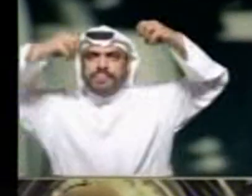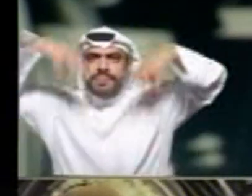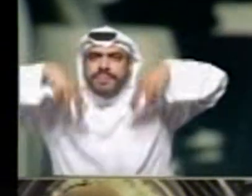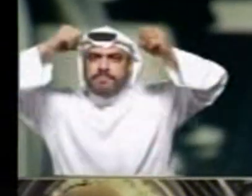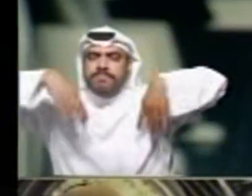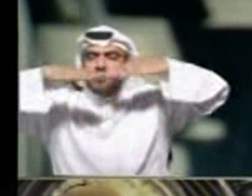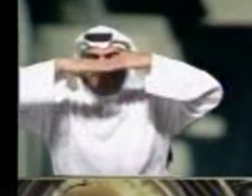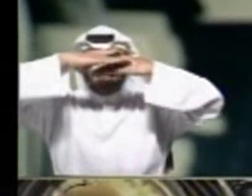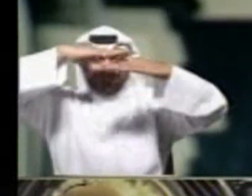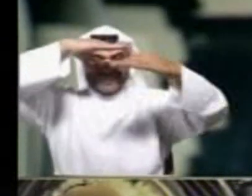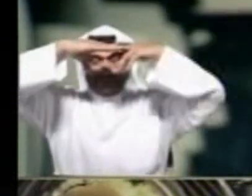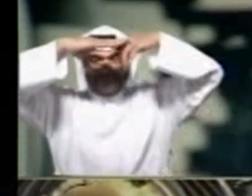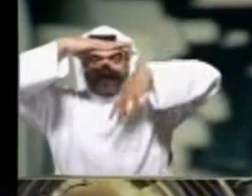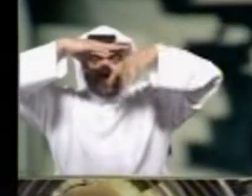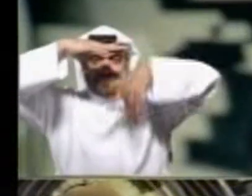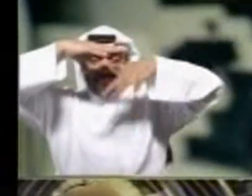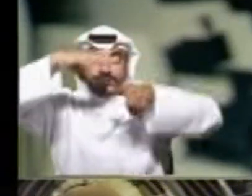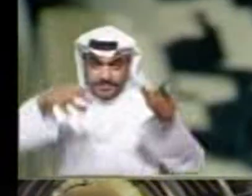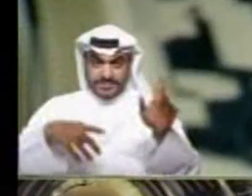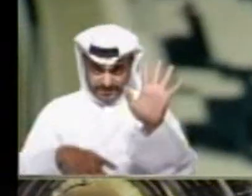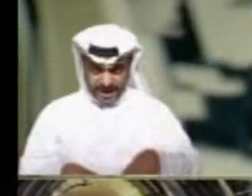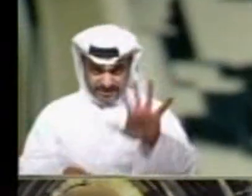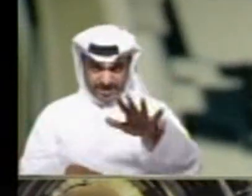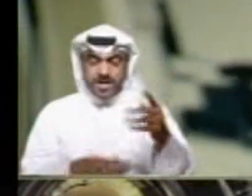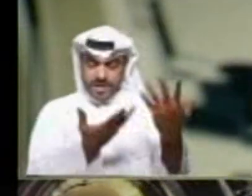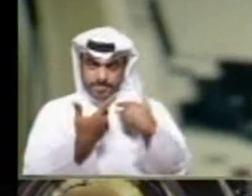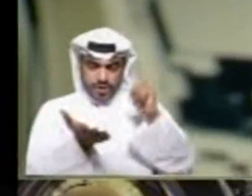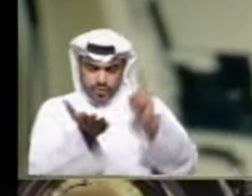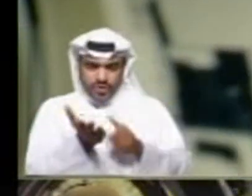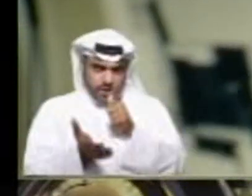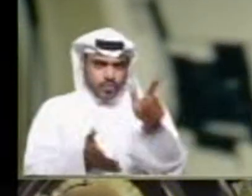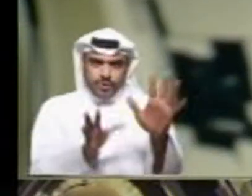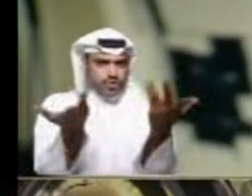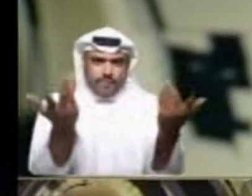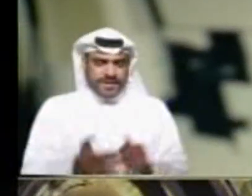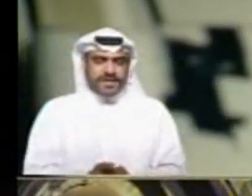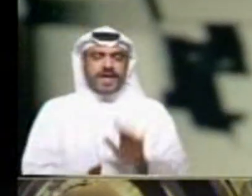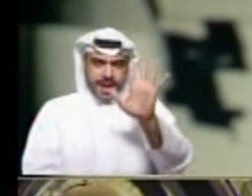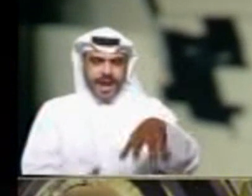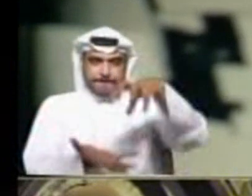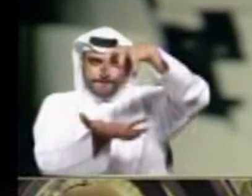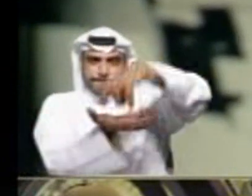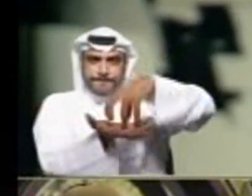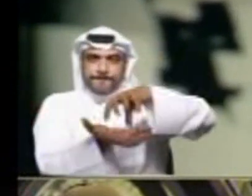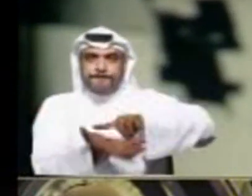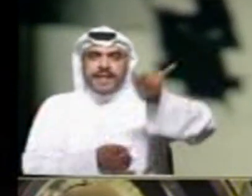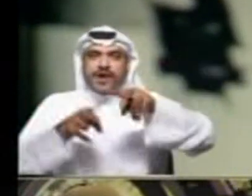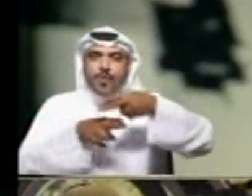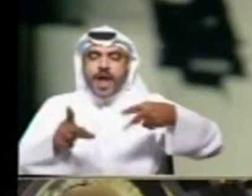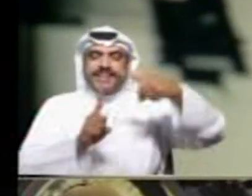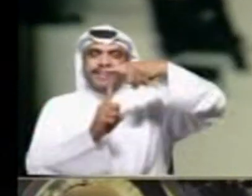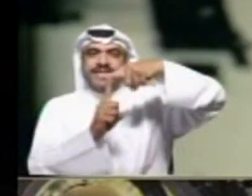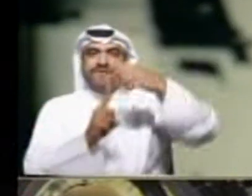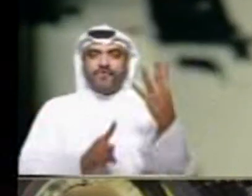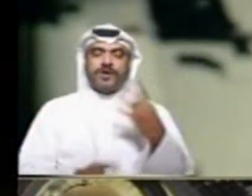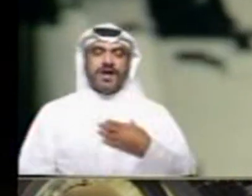أنها متأثرا في حالة الأمطار، لكن هل تطلعنا على الصورة الحقيقية لمبنى تيفور؟ نعم، بالبداية أود أشكركم لإتاحة